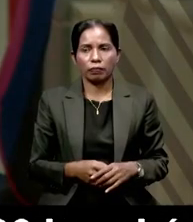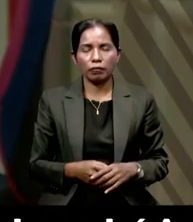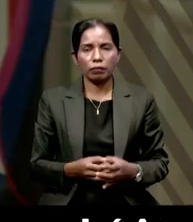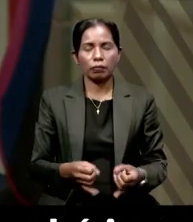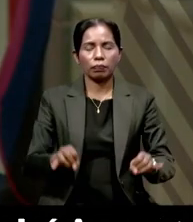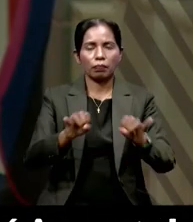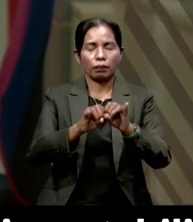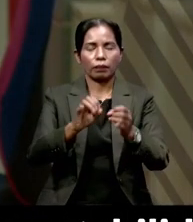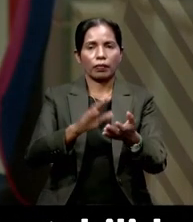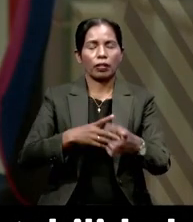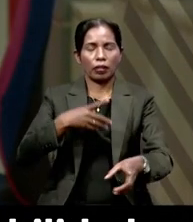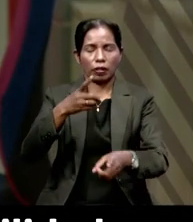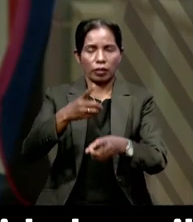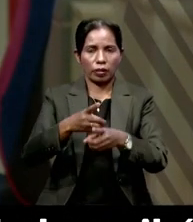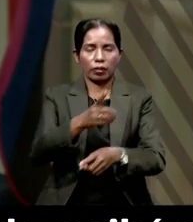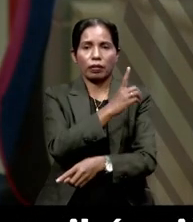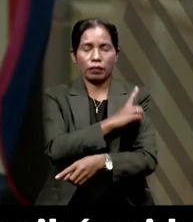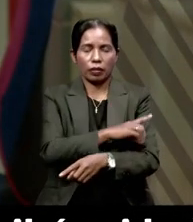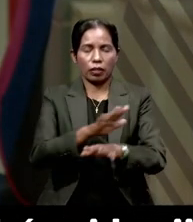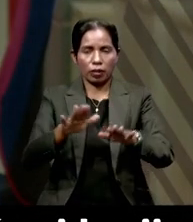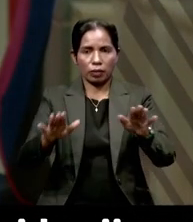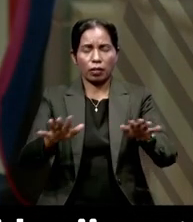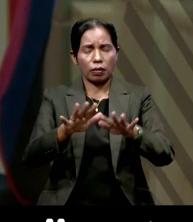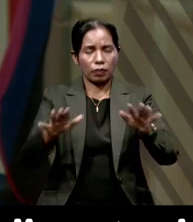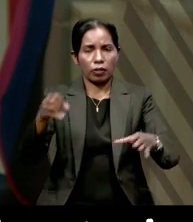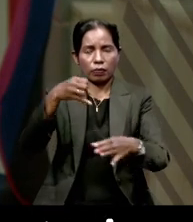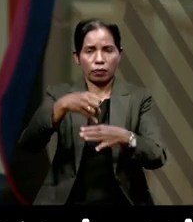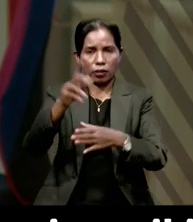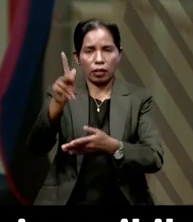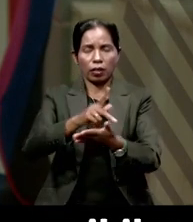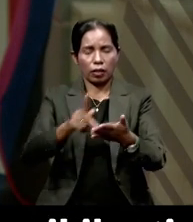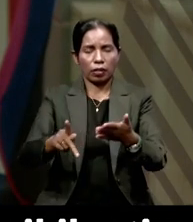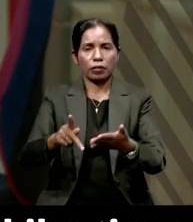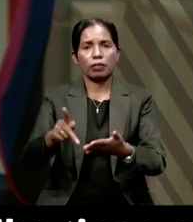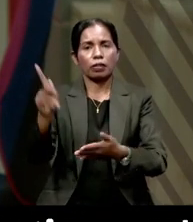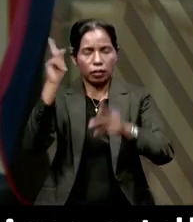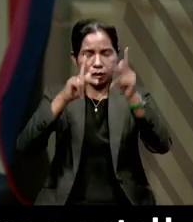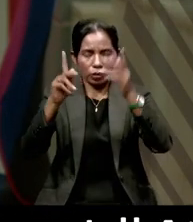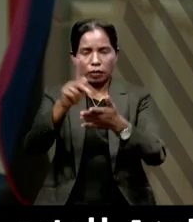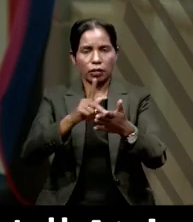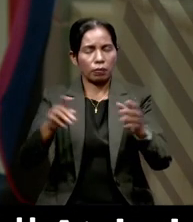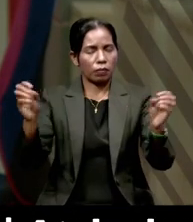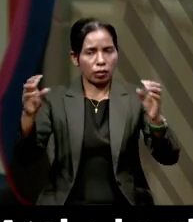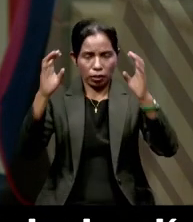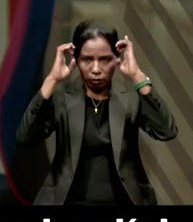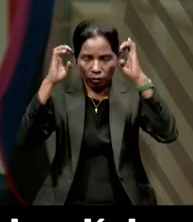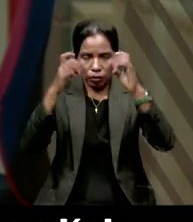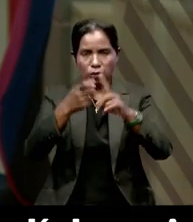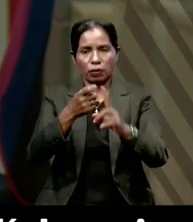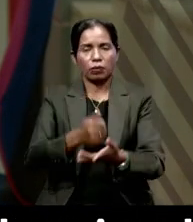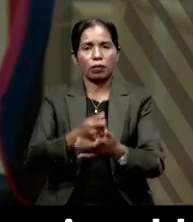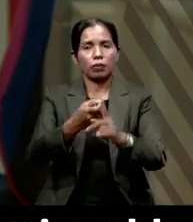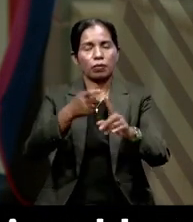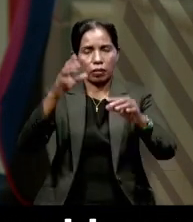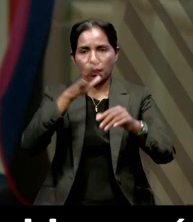Institutu Direitu no Defeza Labarik konsidera, labarik barak envolve kazu krimi, tamba menos edukasaun no atensaun, husi inan-aman.